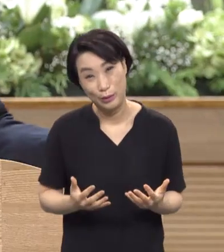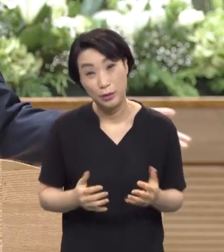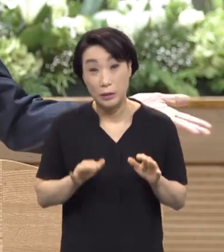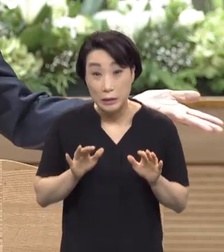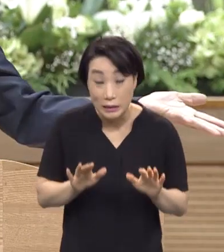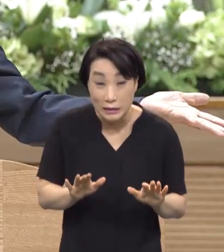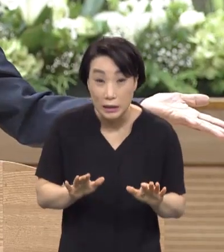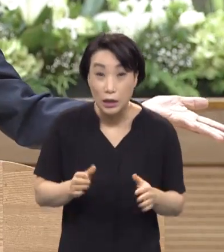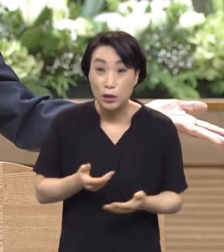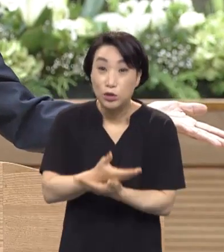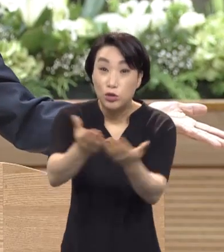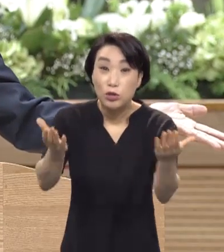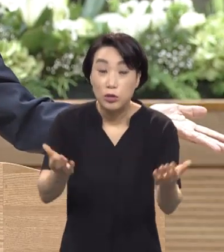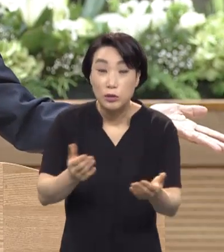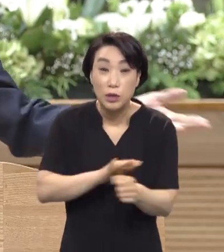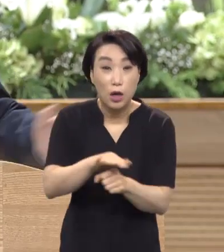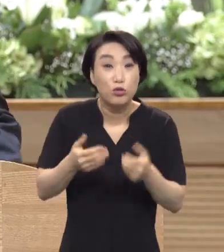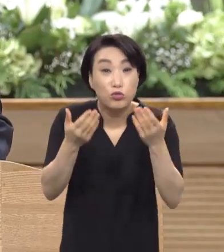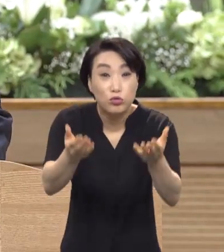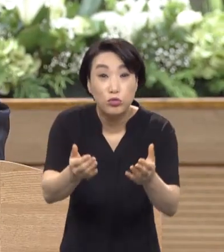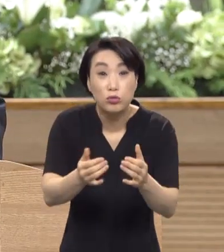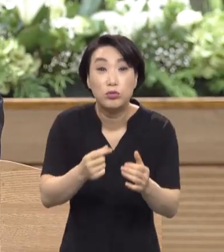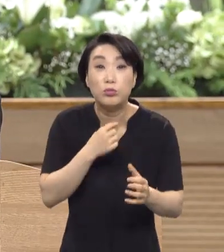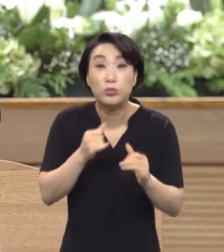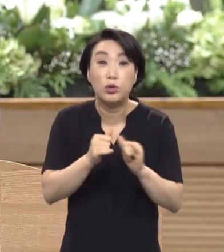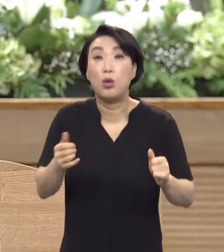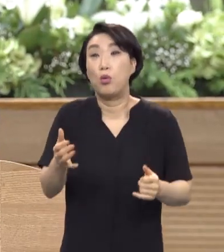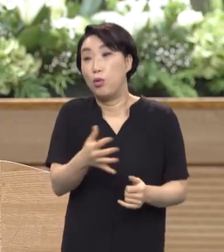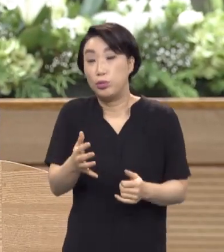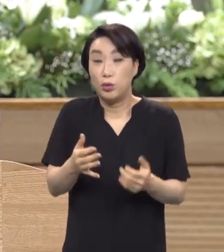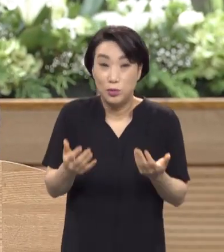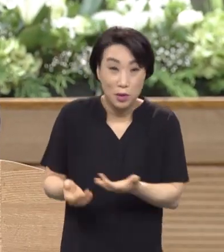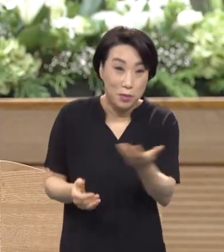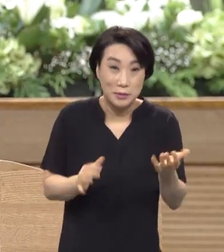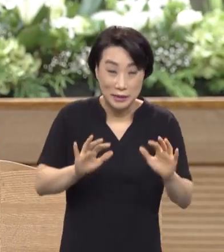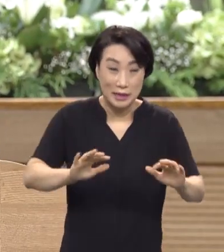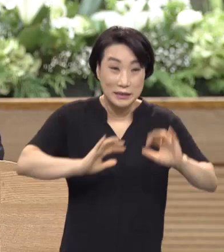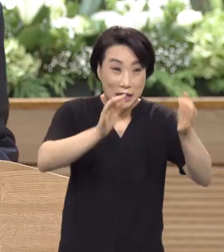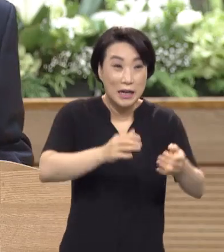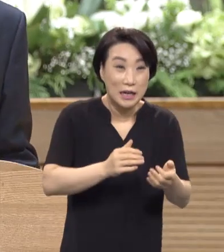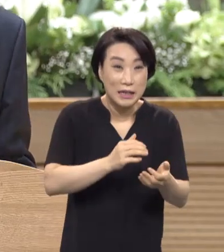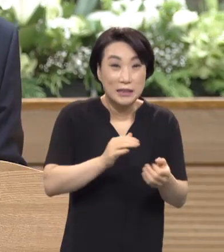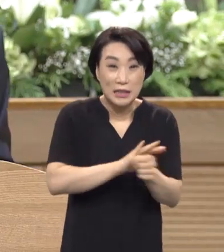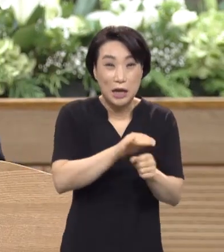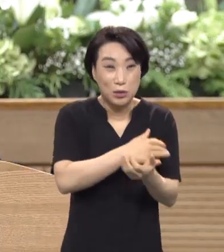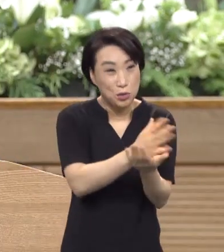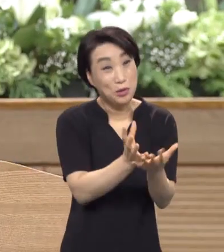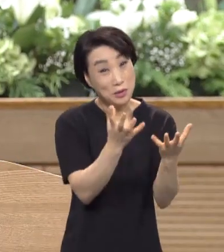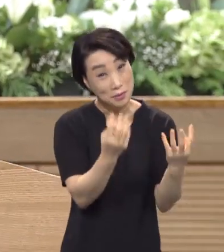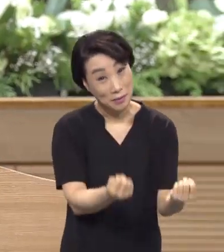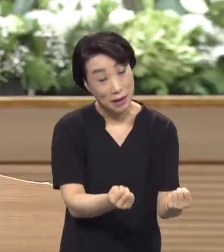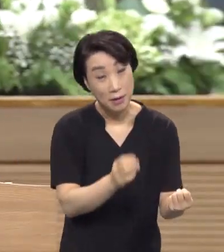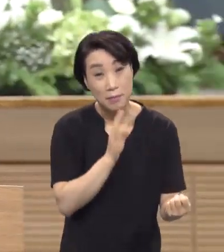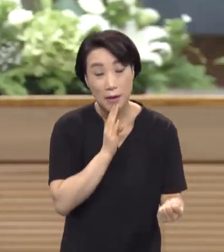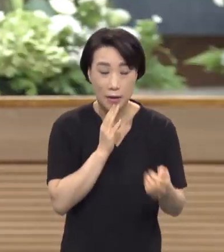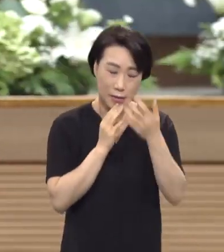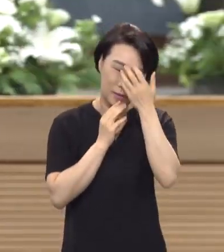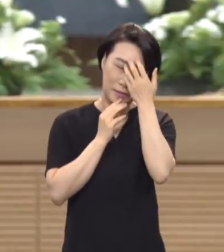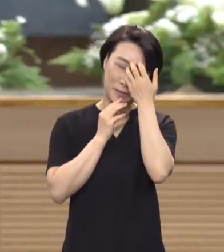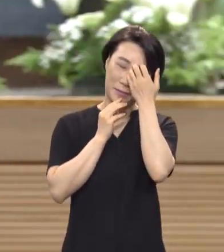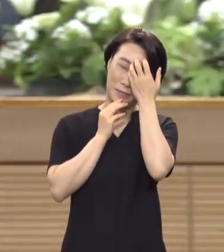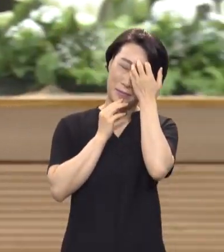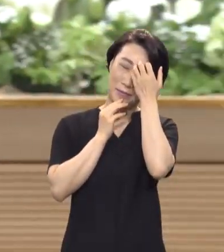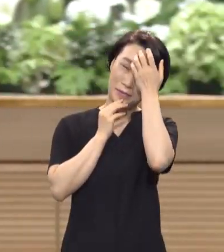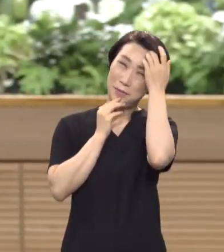근데 주려는 사람은 없습니다. 세상에 많은 사랑들이 있습니다. 예.